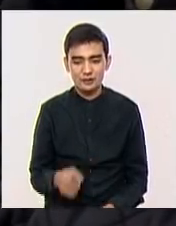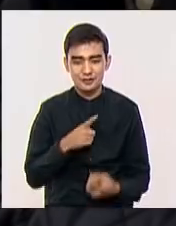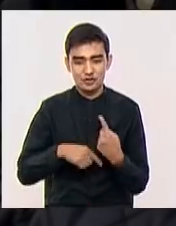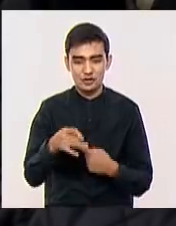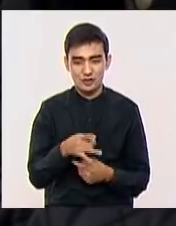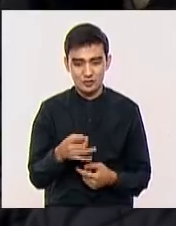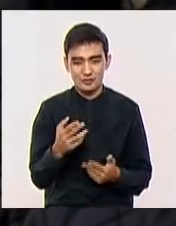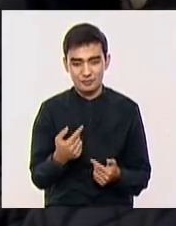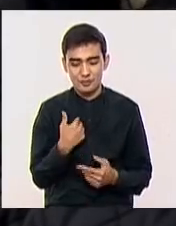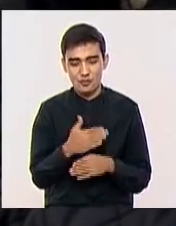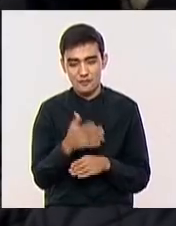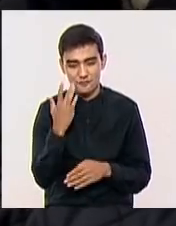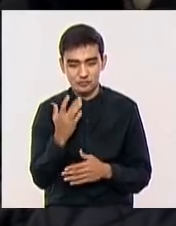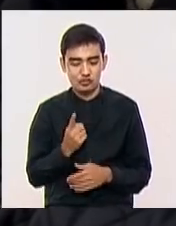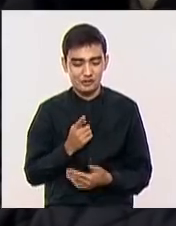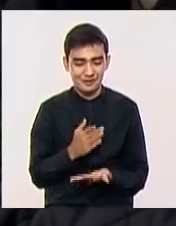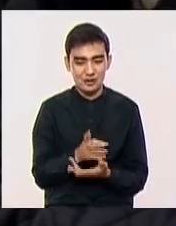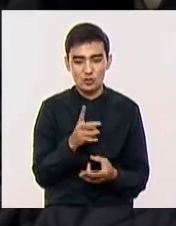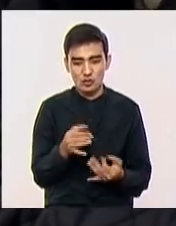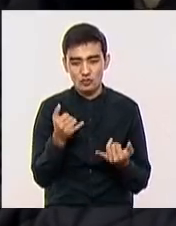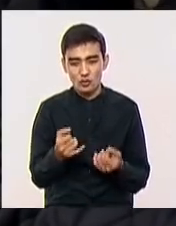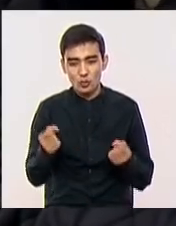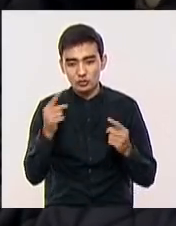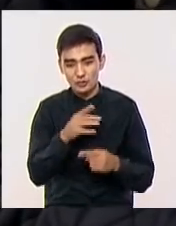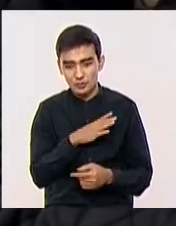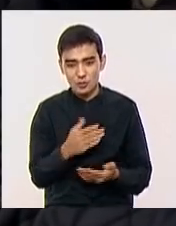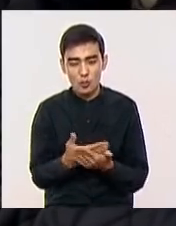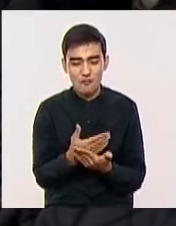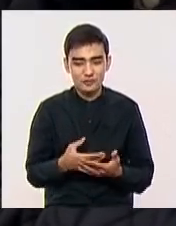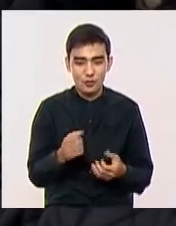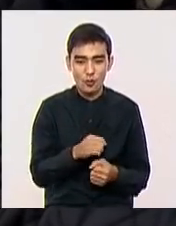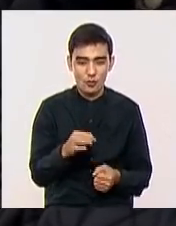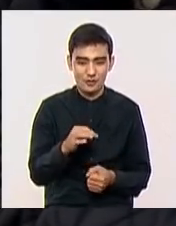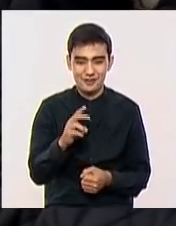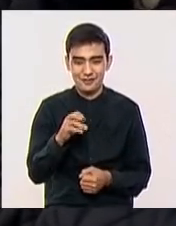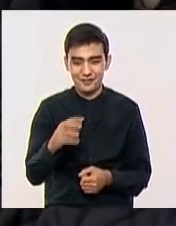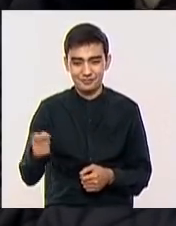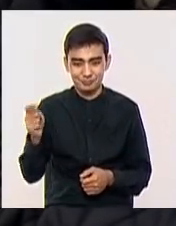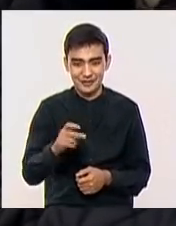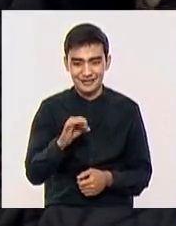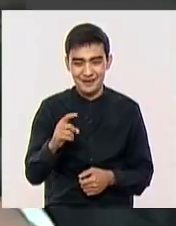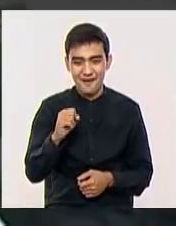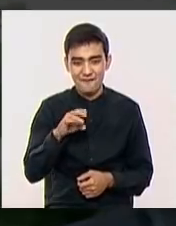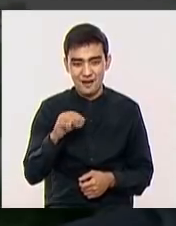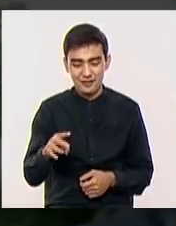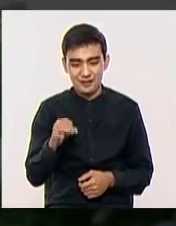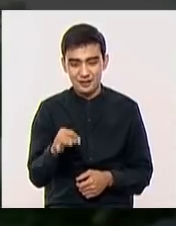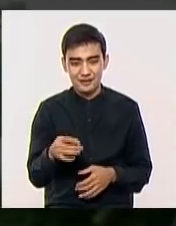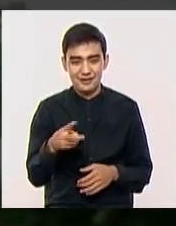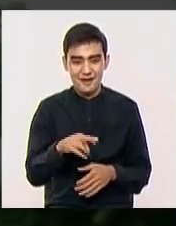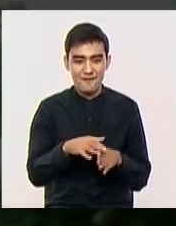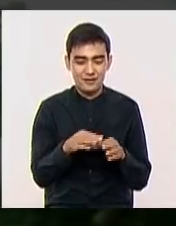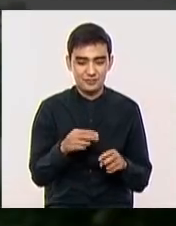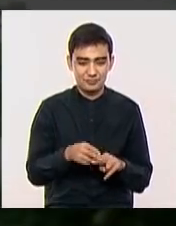регион, конечно, гостеприимный. Но, как сегодня выяснилось, новость о возможном приезде кандасов из Афганистана для чиновников